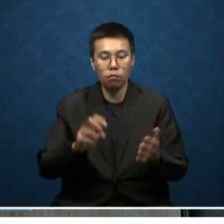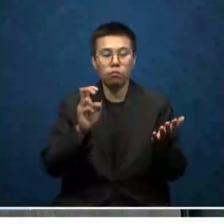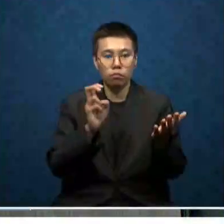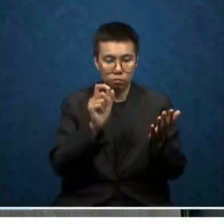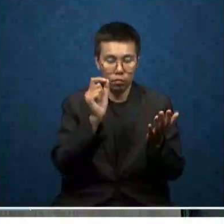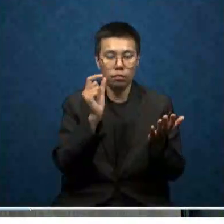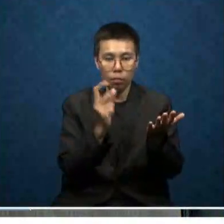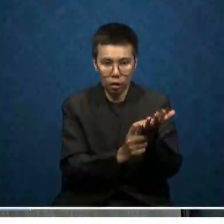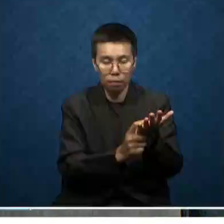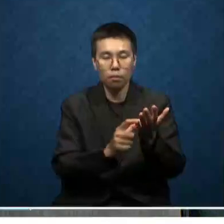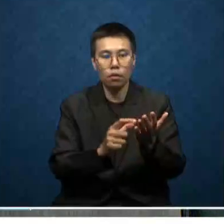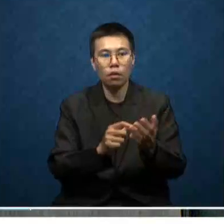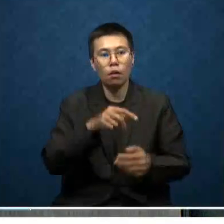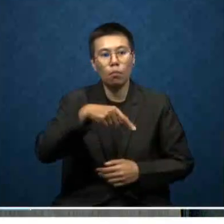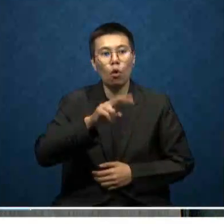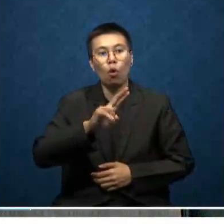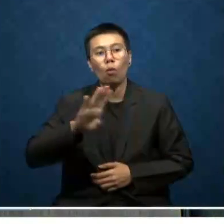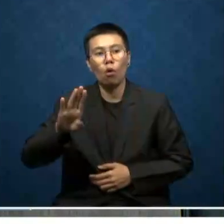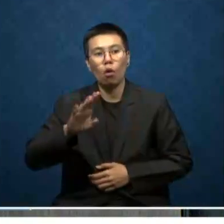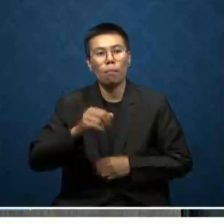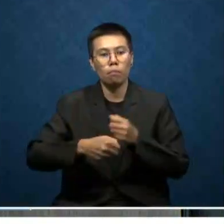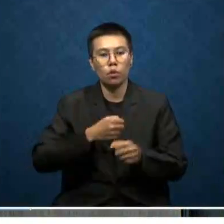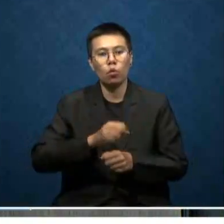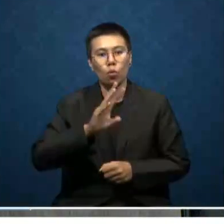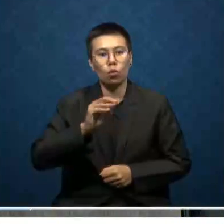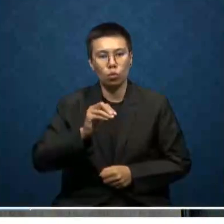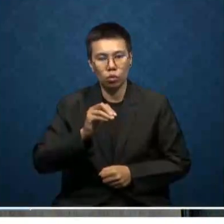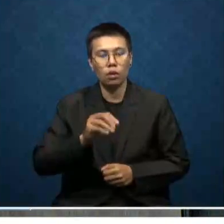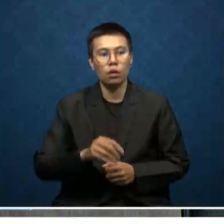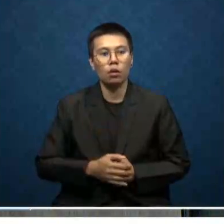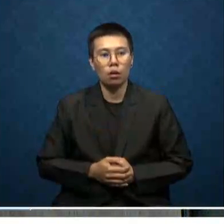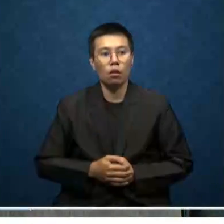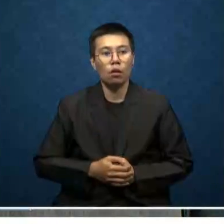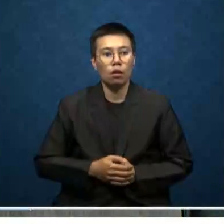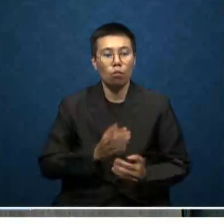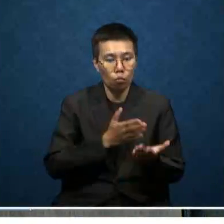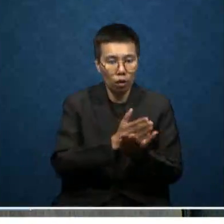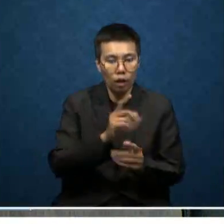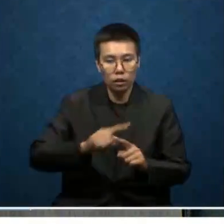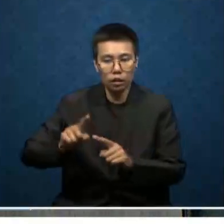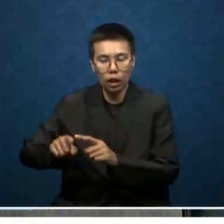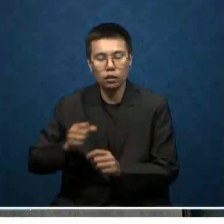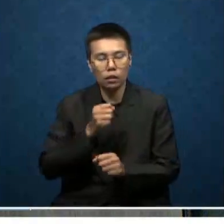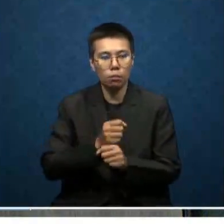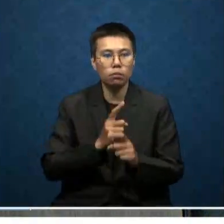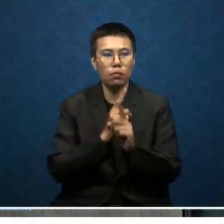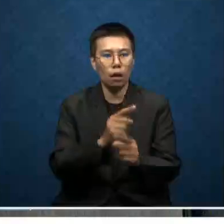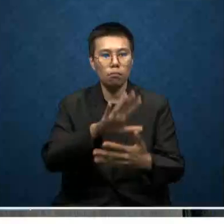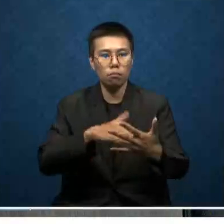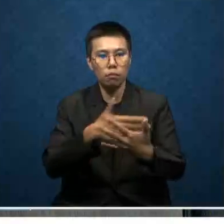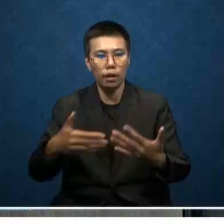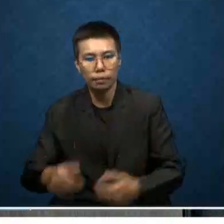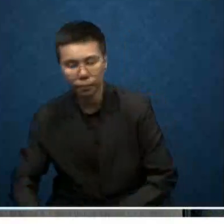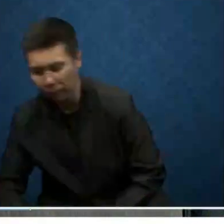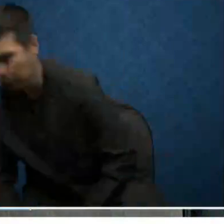ราชบัญญัติปี 60กำกับไว้ว่าให้ทุกหน่วยงานต้องปฏิบัติตามแผนปฏิรูปนั้นนั่น